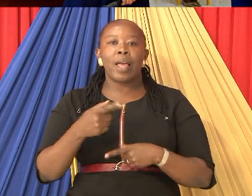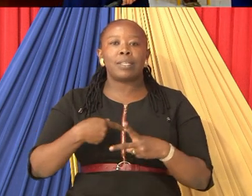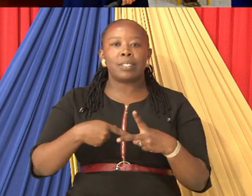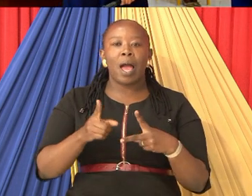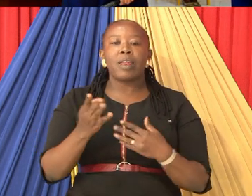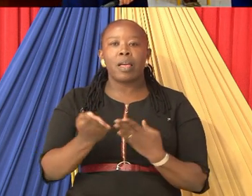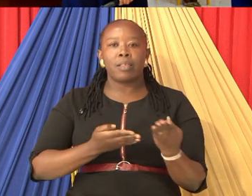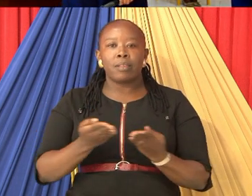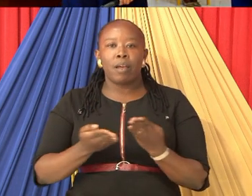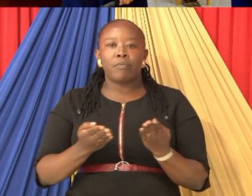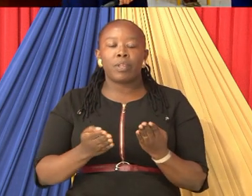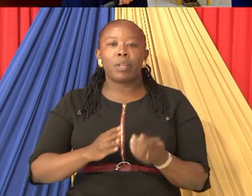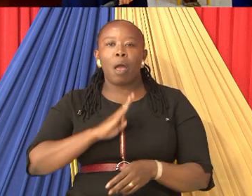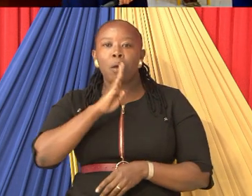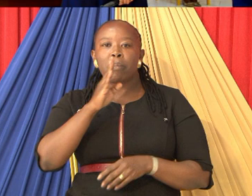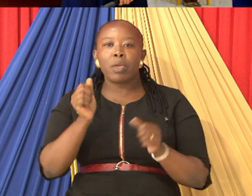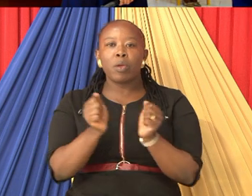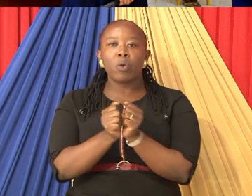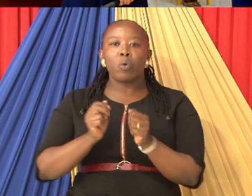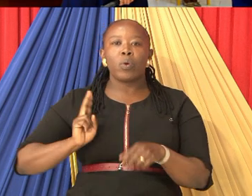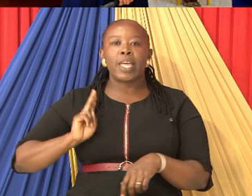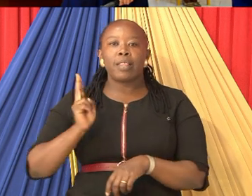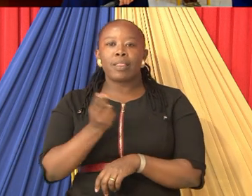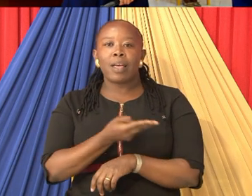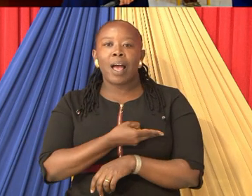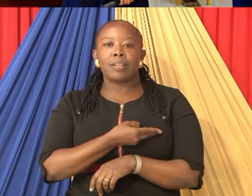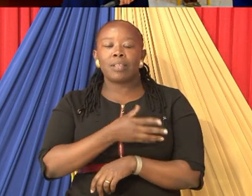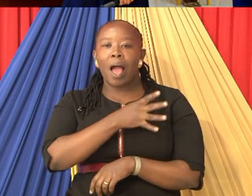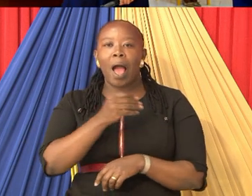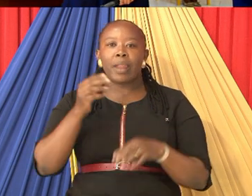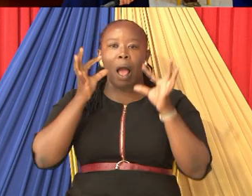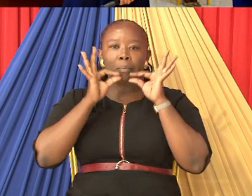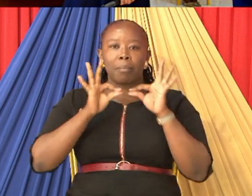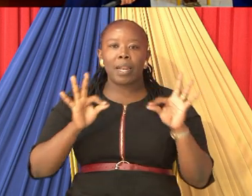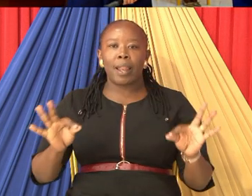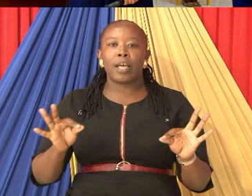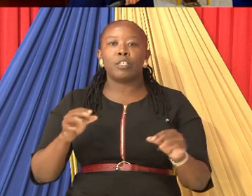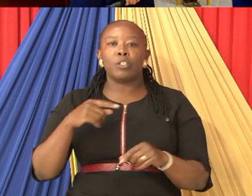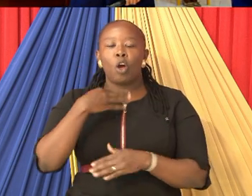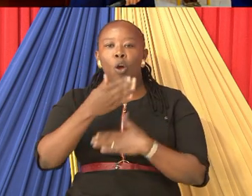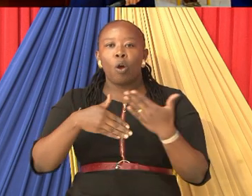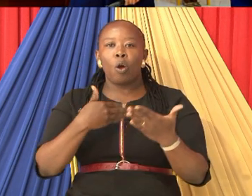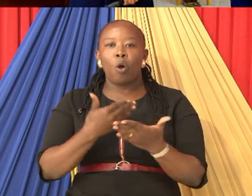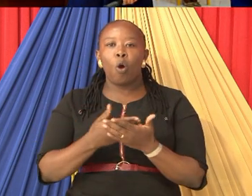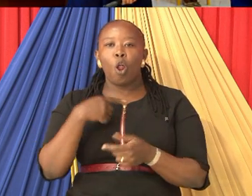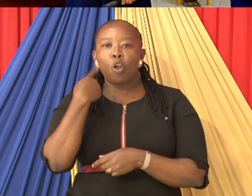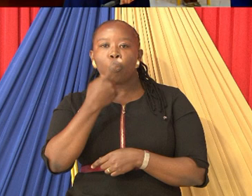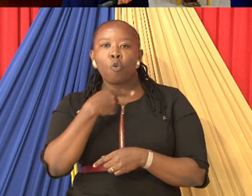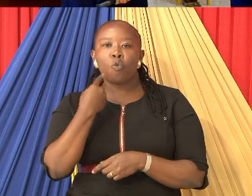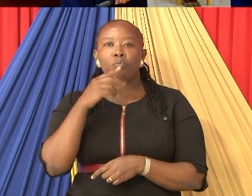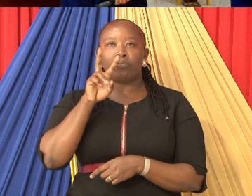uwe pamoja nasi tuongoze na uwabariki wote watakao isikiza na